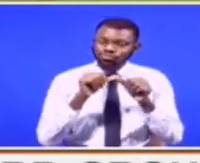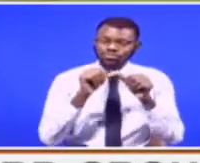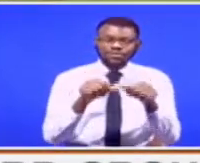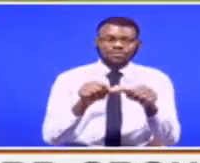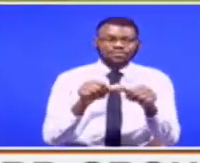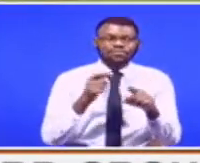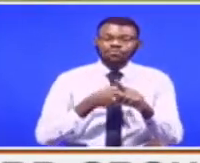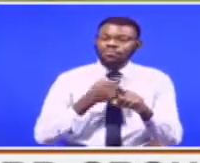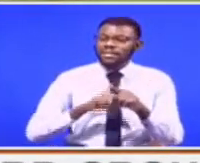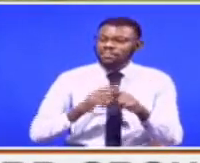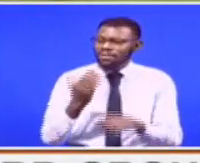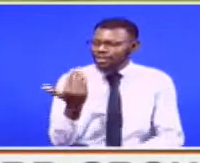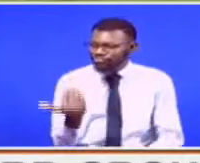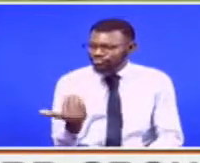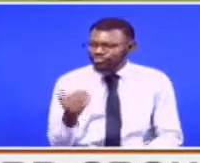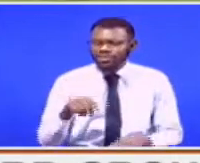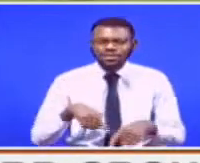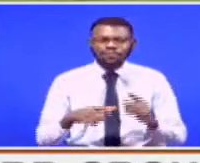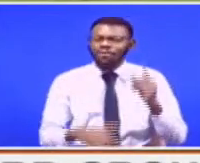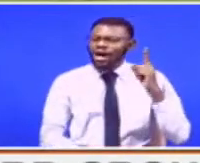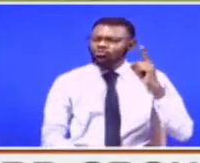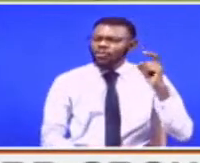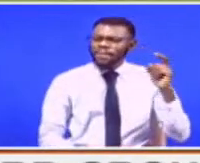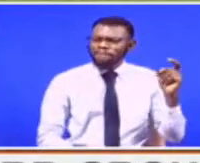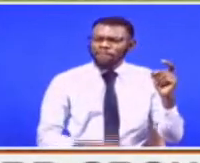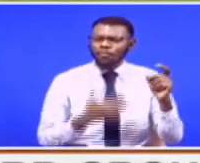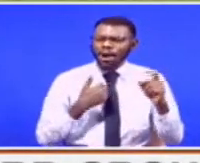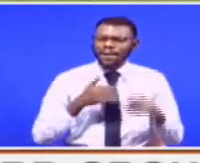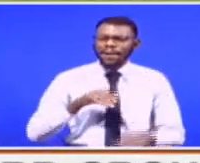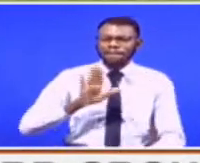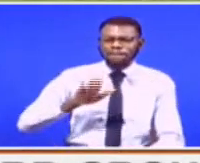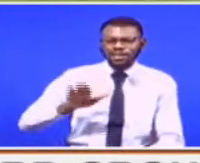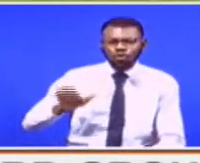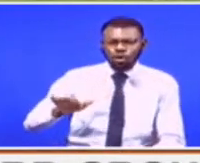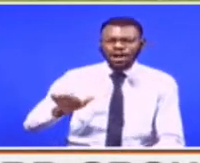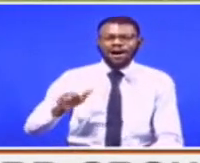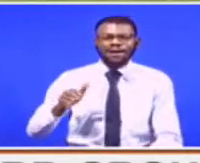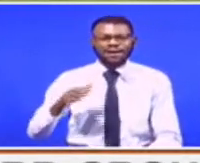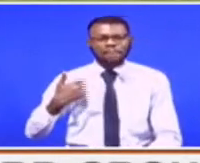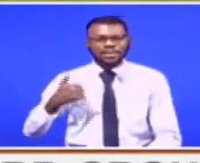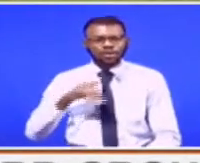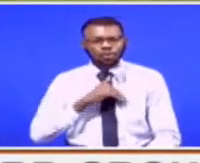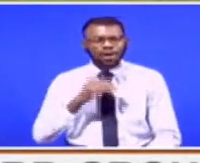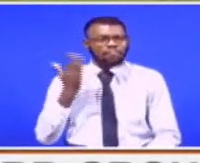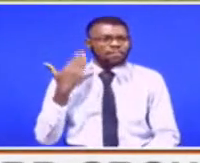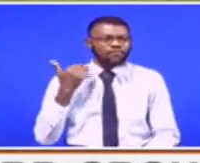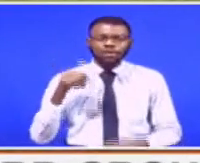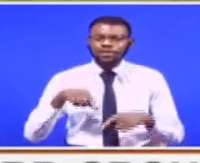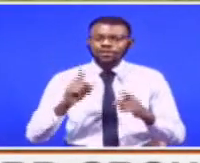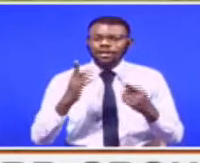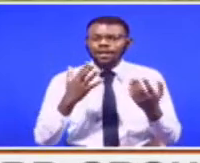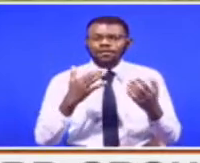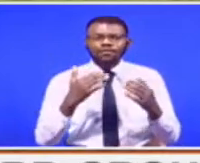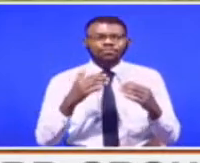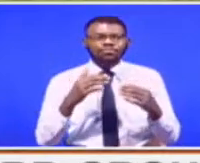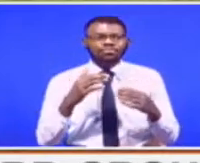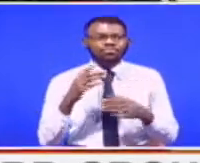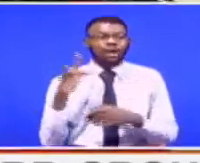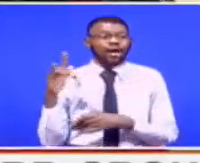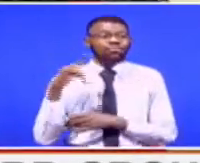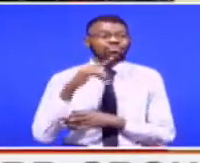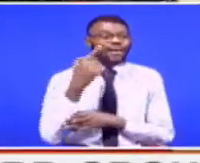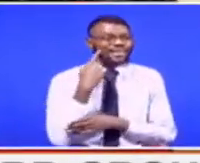akiwa mdogo, ndoto lake ilikuwa Barcelona. Kuna wakati alipelekwa kuwatch game ya Barcelona, wakashindwa